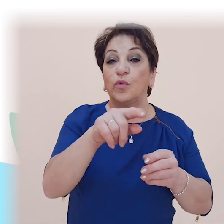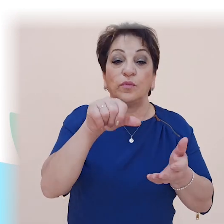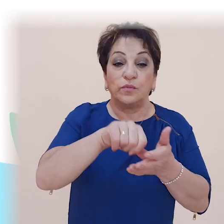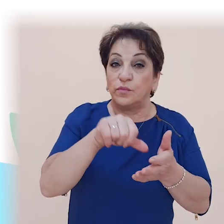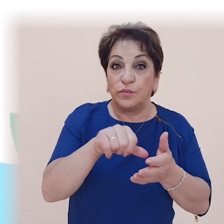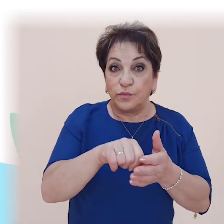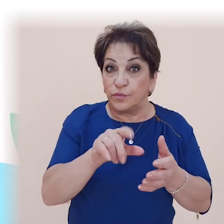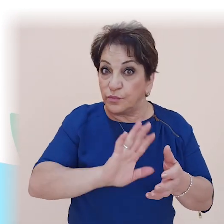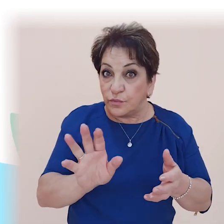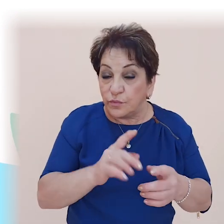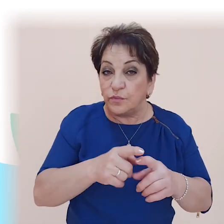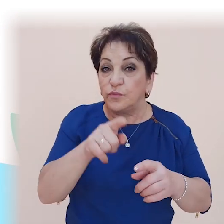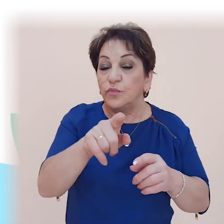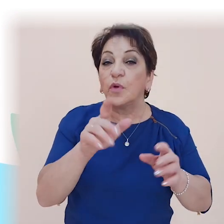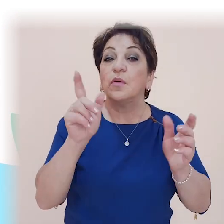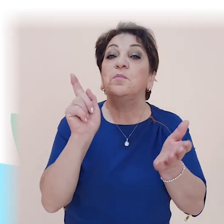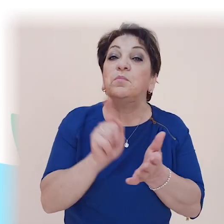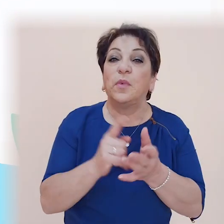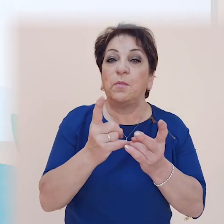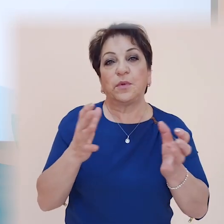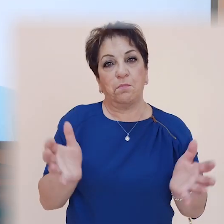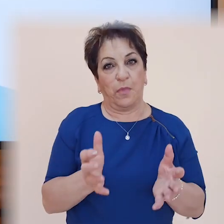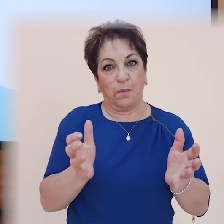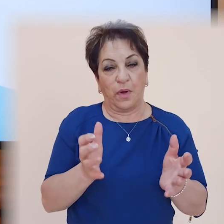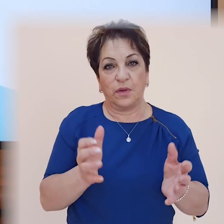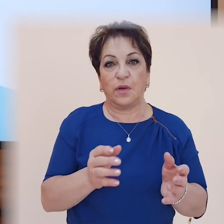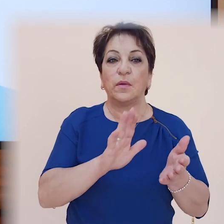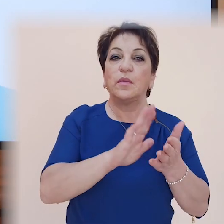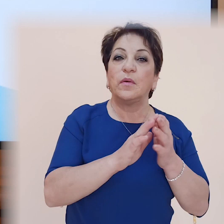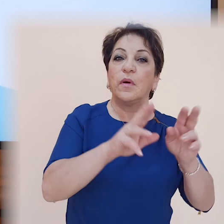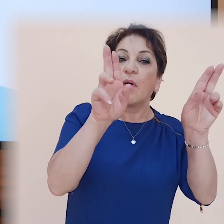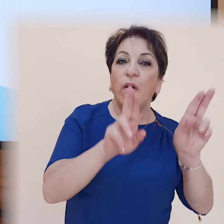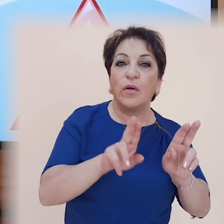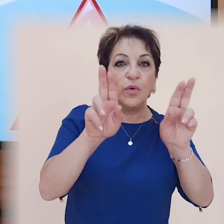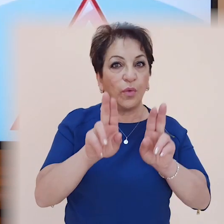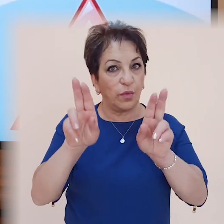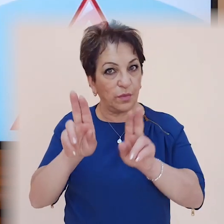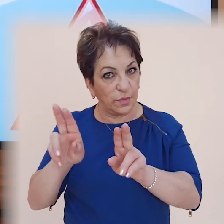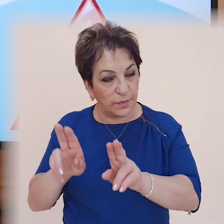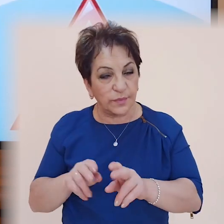համար, մենք պետք է պահպանենք անվտանգության կանոնները։